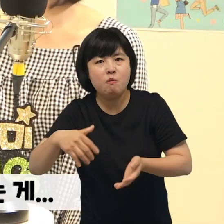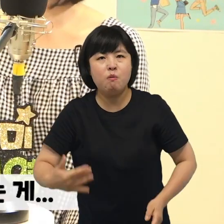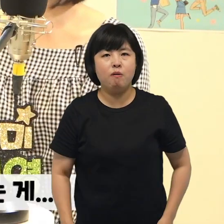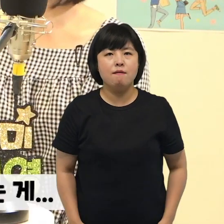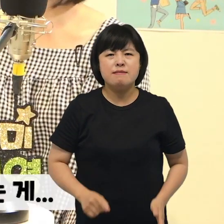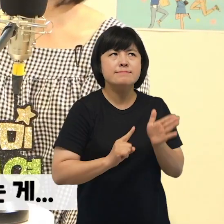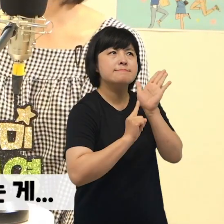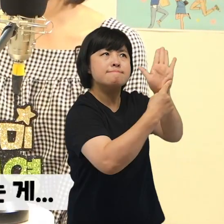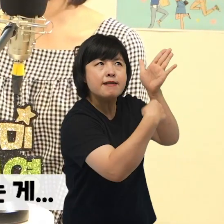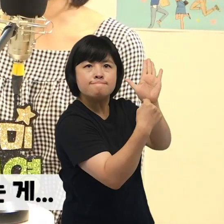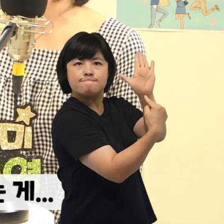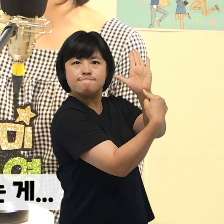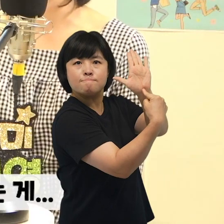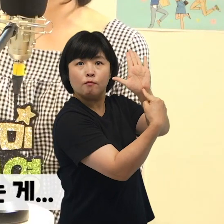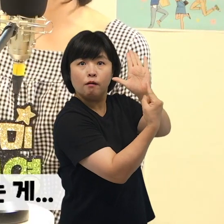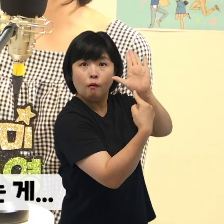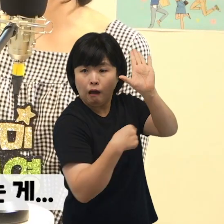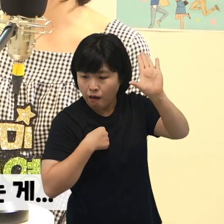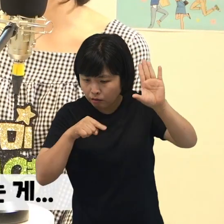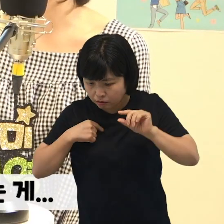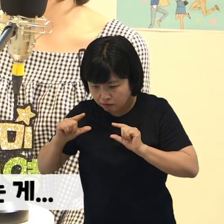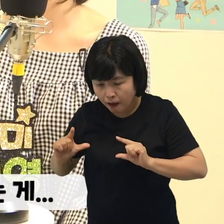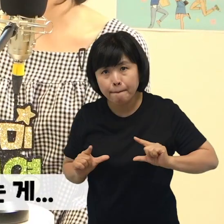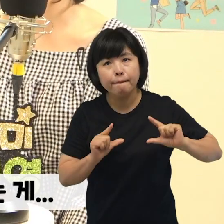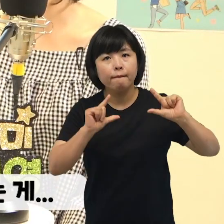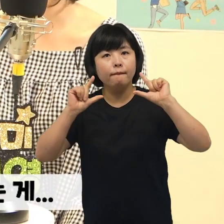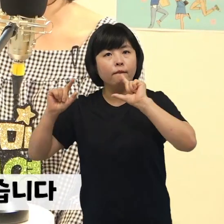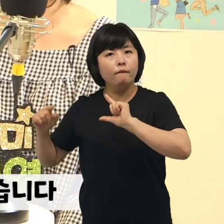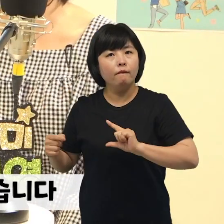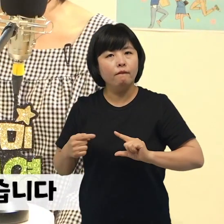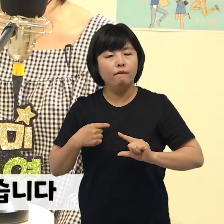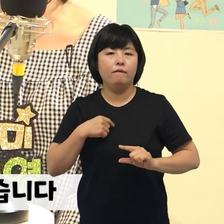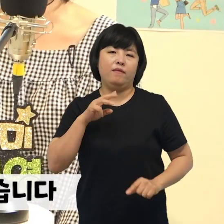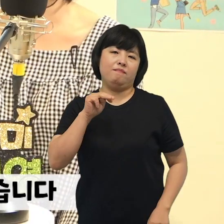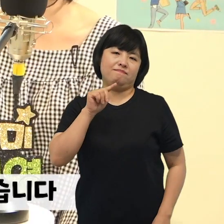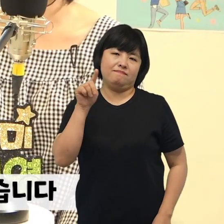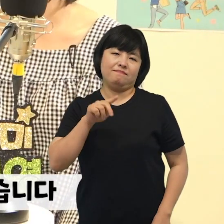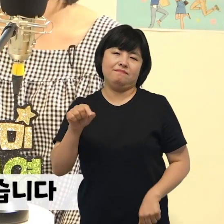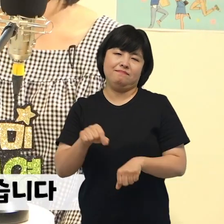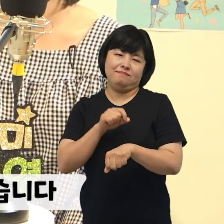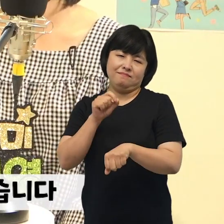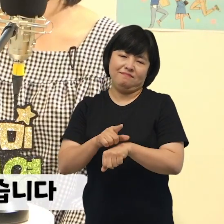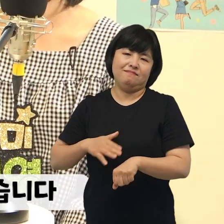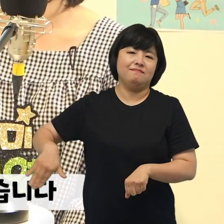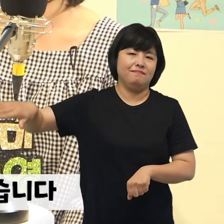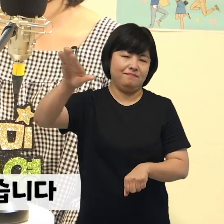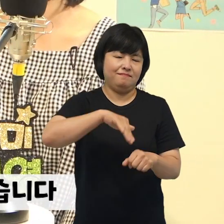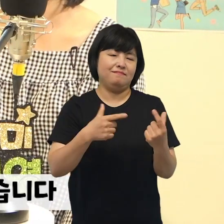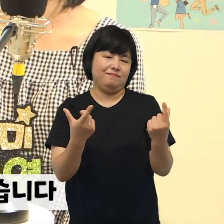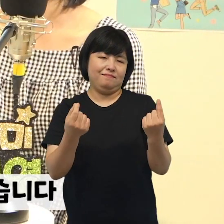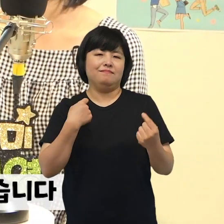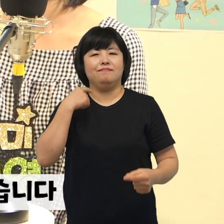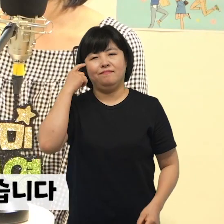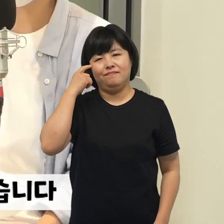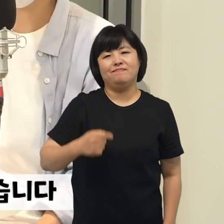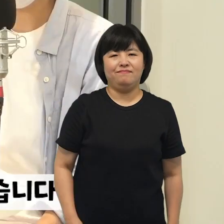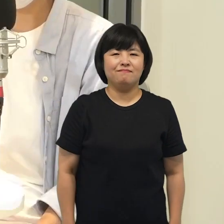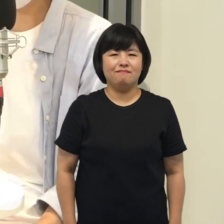그러니까 보여주기 위한 그런 삶을 좀 살게 되는 게 요즘 MZ 세대들의 좀 특징이 아닌가